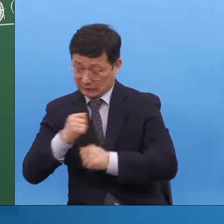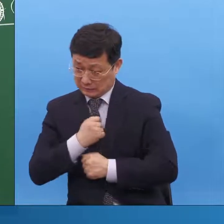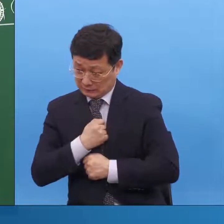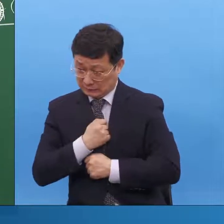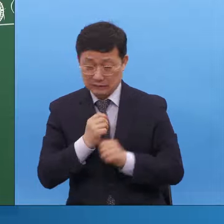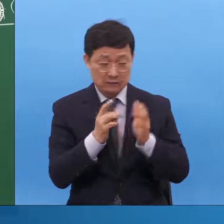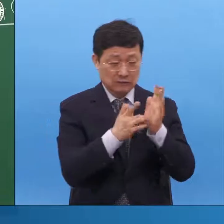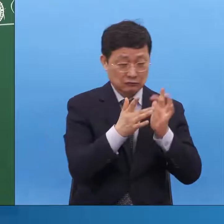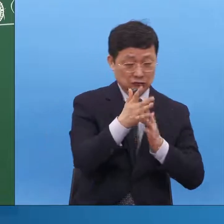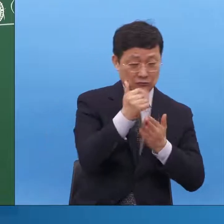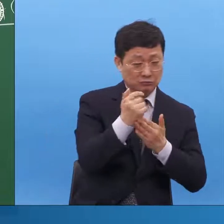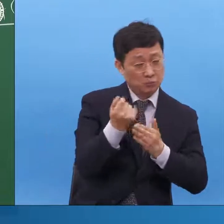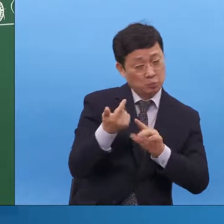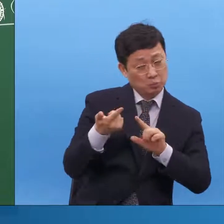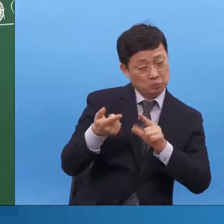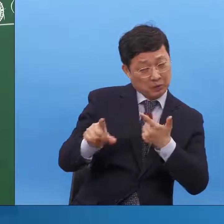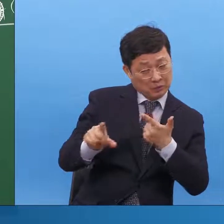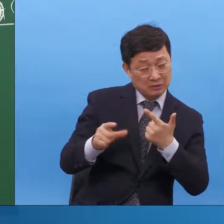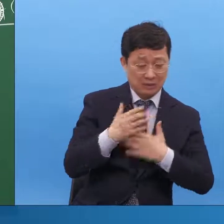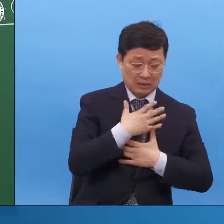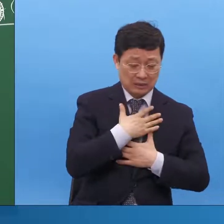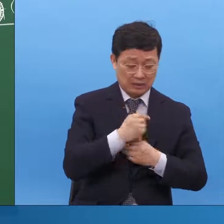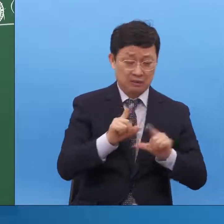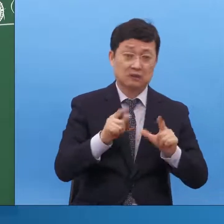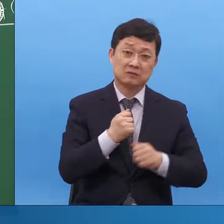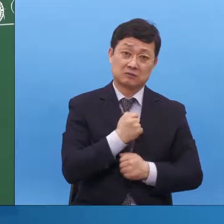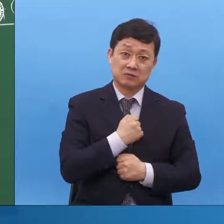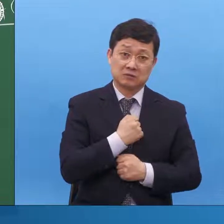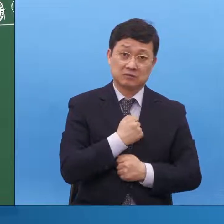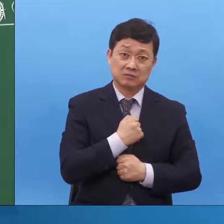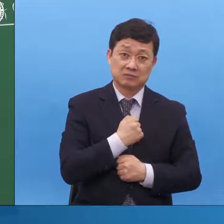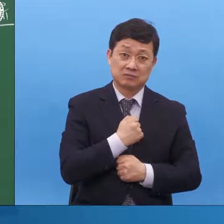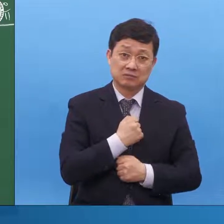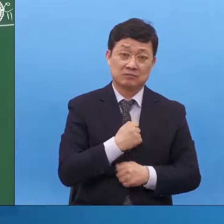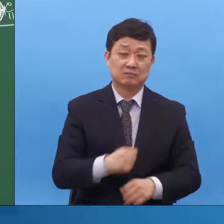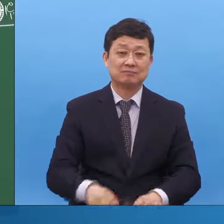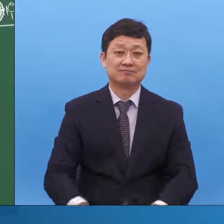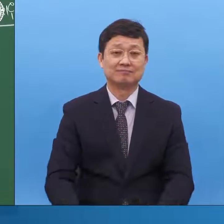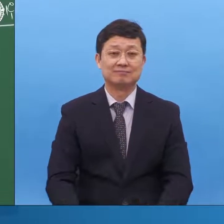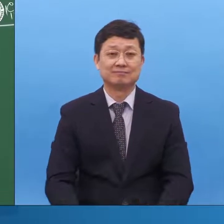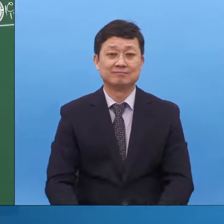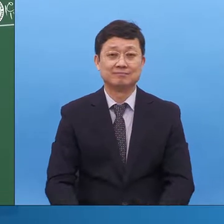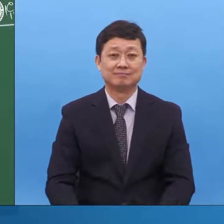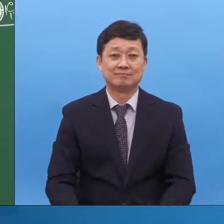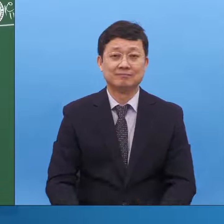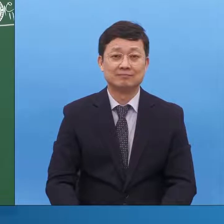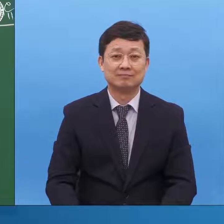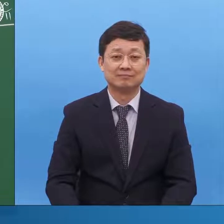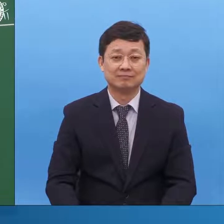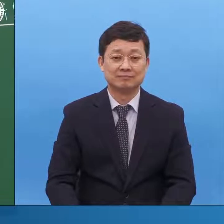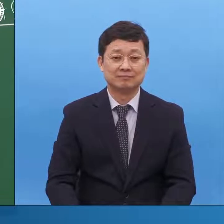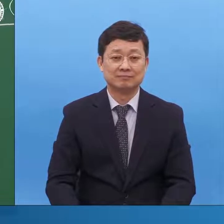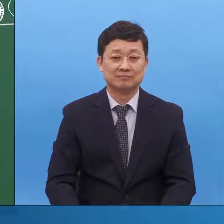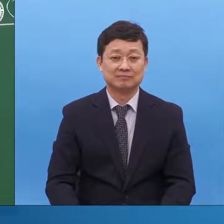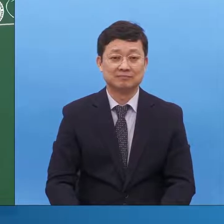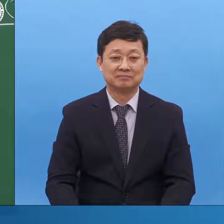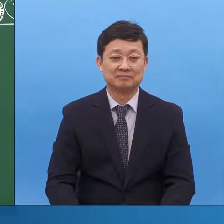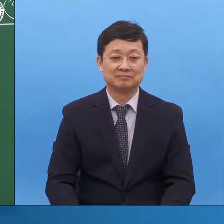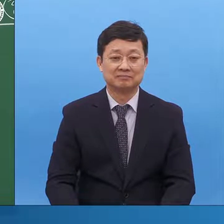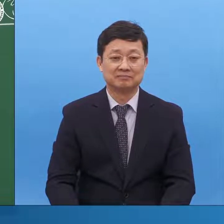thought of the Sabbath day as holy, but Jesus did not look at it 그럼 that 과연 way. 그런 겁니까? But is it really like that? 예수님께서는